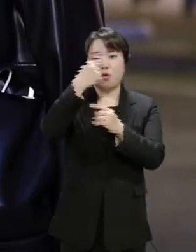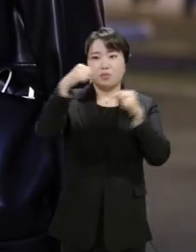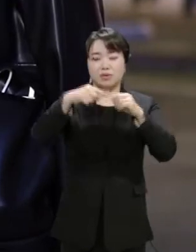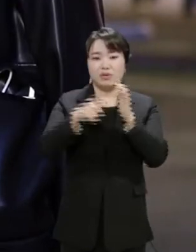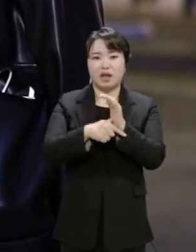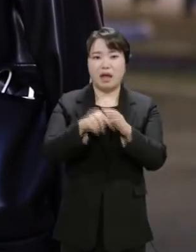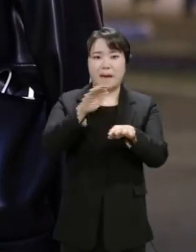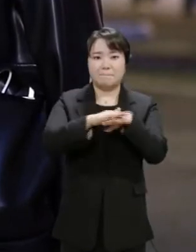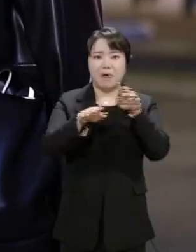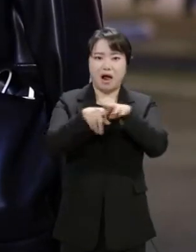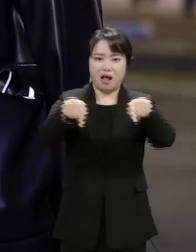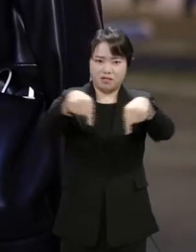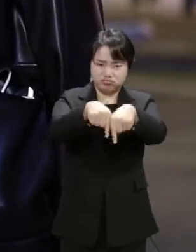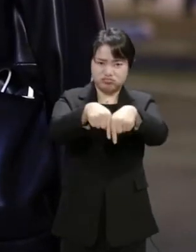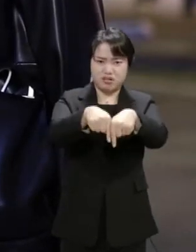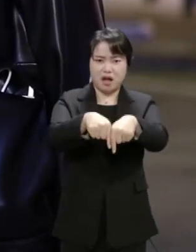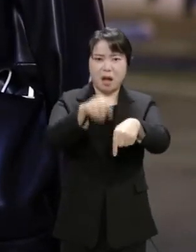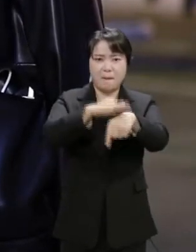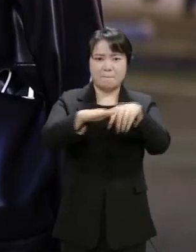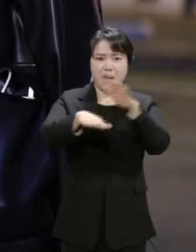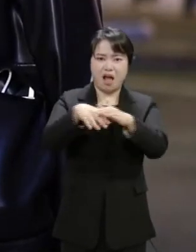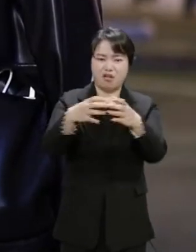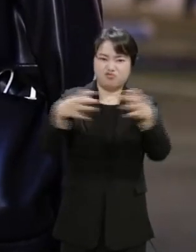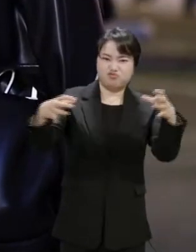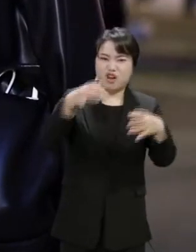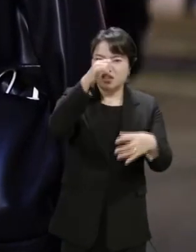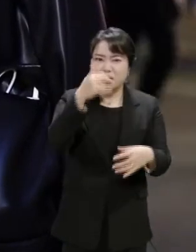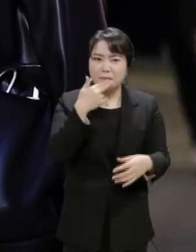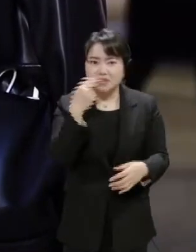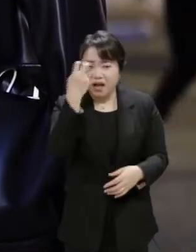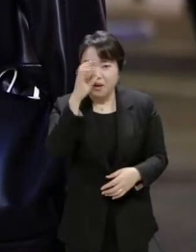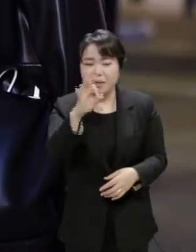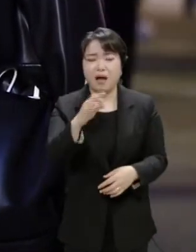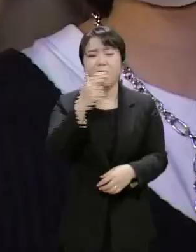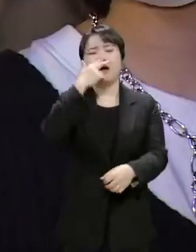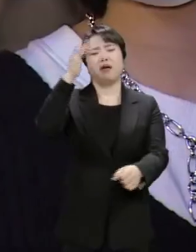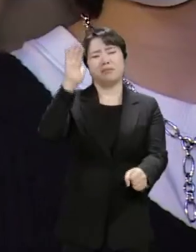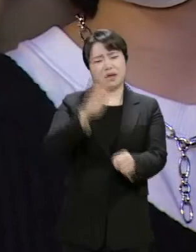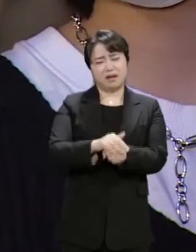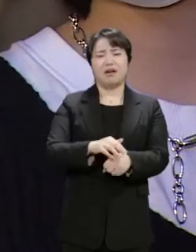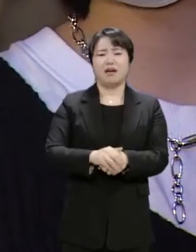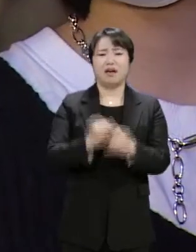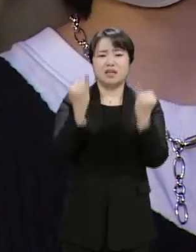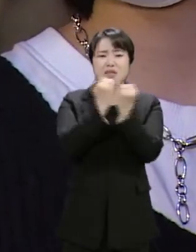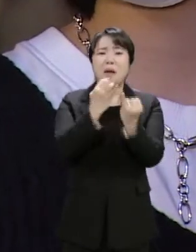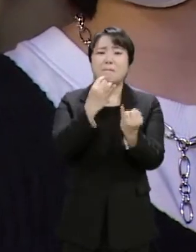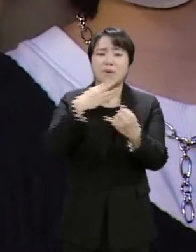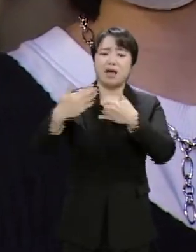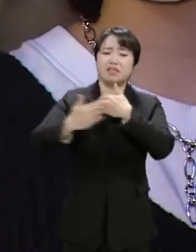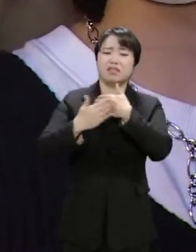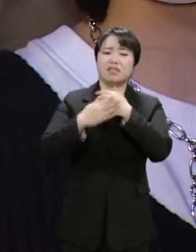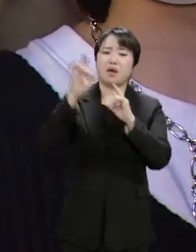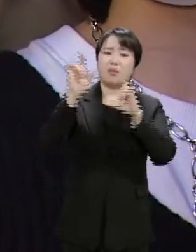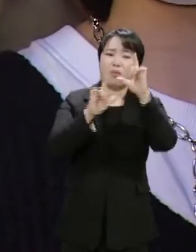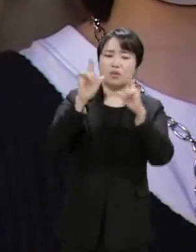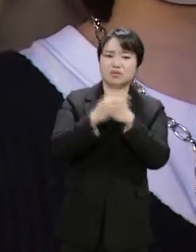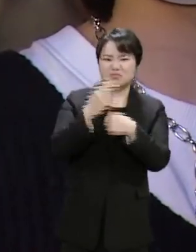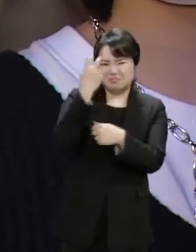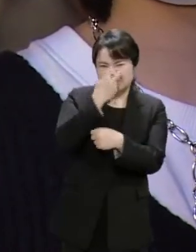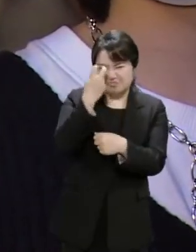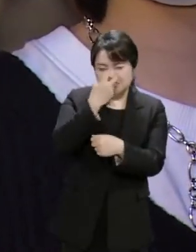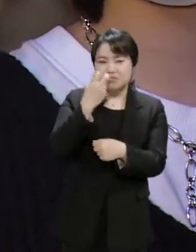두껍나 안 두껍나 이런 걸 본다고 하더라고요 여자만 그런 거 봤을 때 여자한테만 이렇게 겉모습이 좀